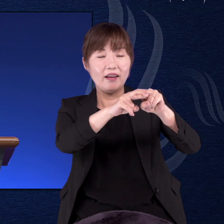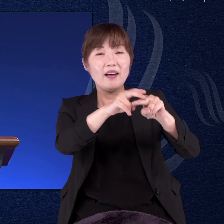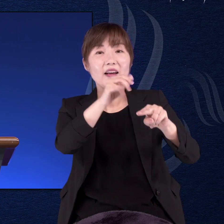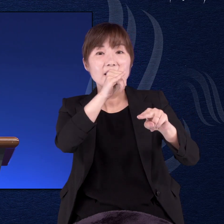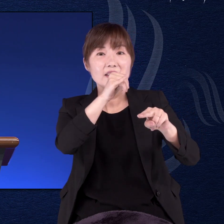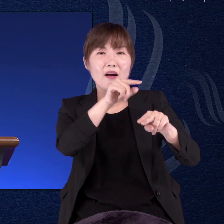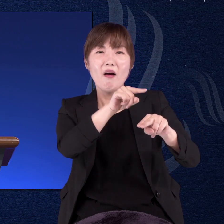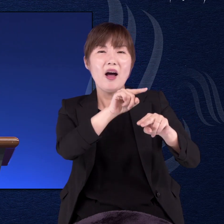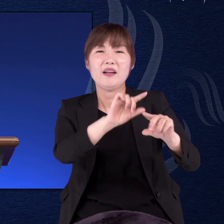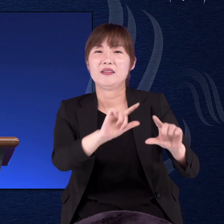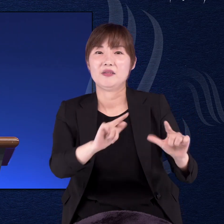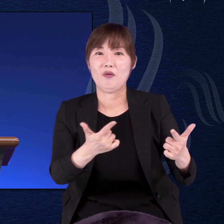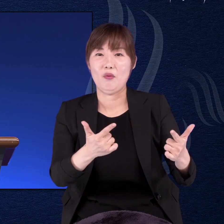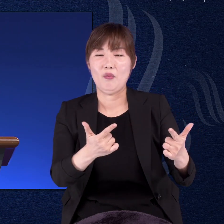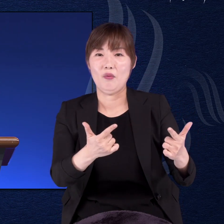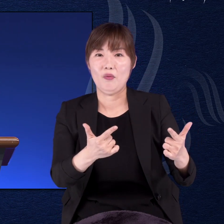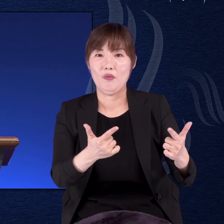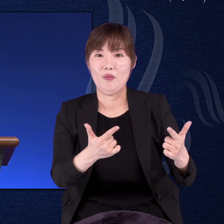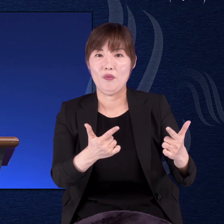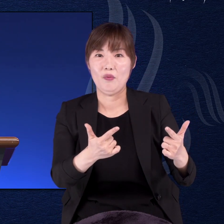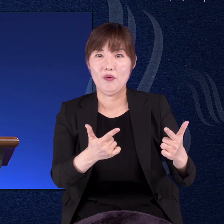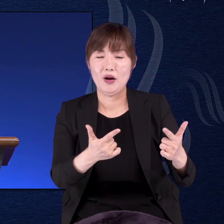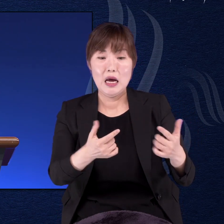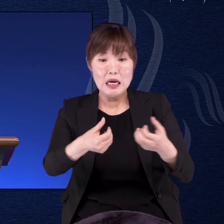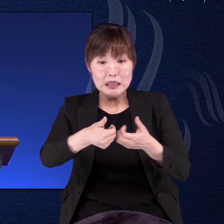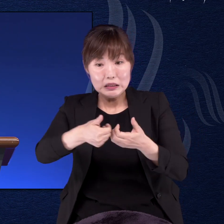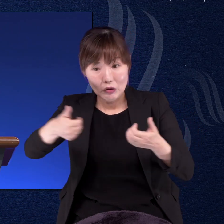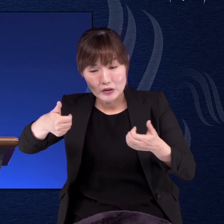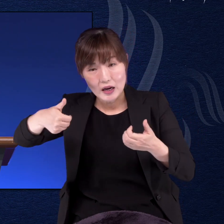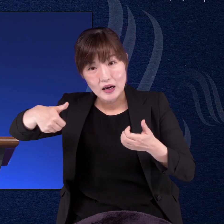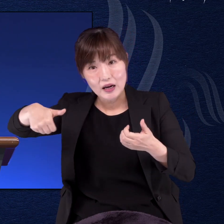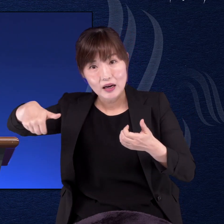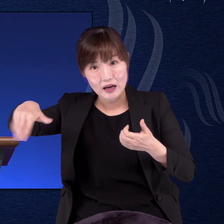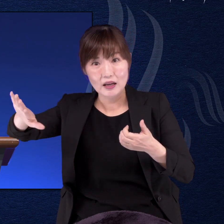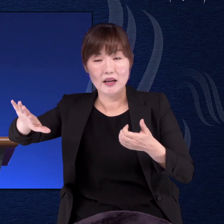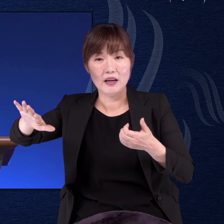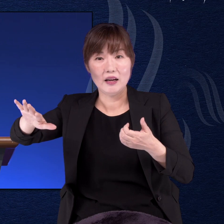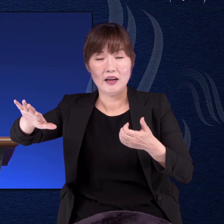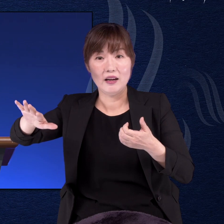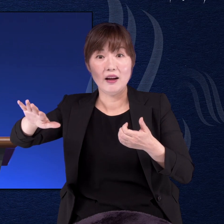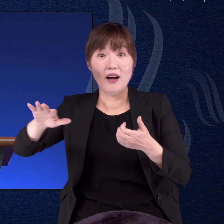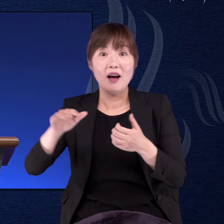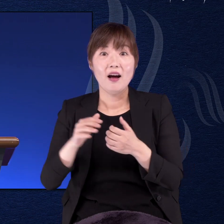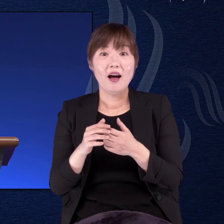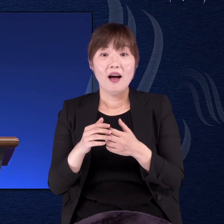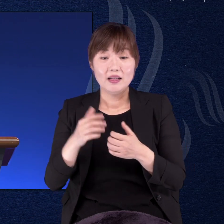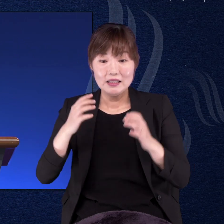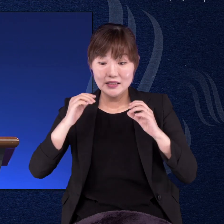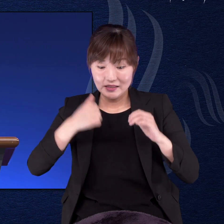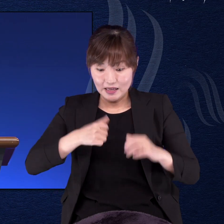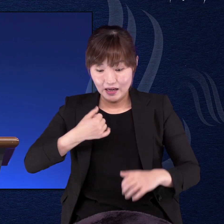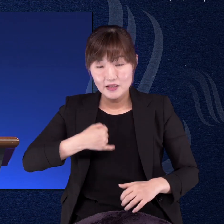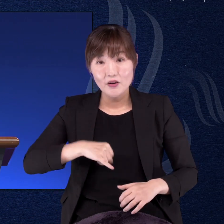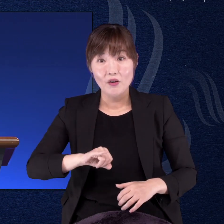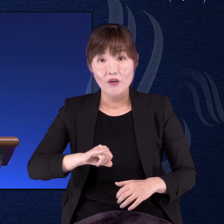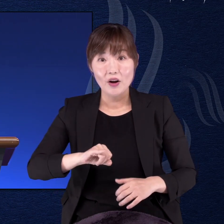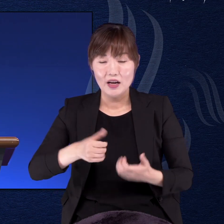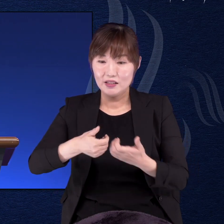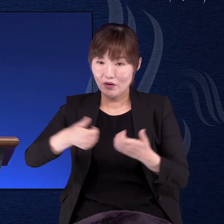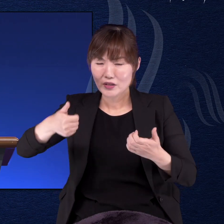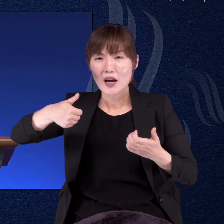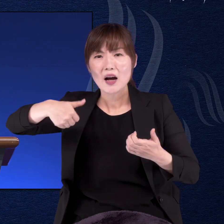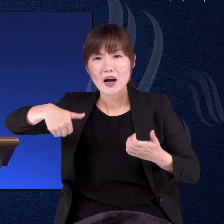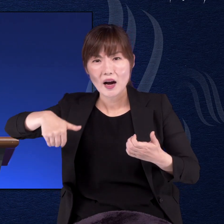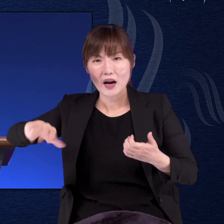떠나든 학교를 떠나든 교회를 떠나든 어디에 속하든 하나님이 함께 계신다는